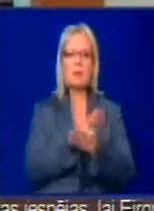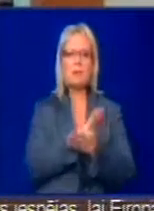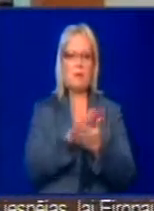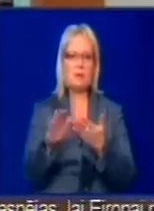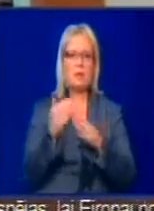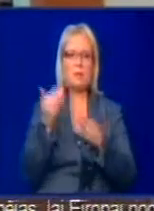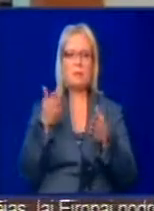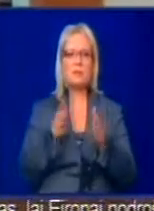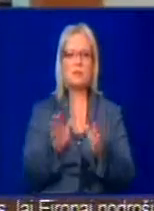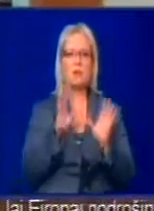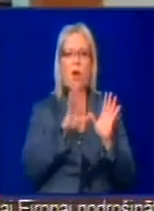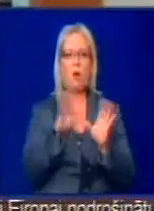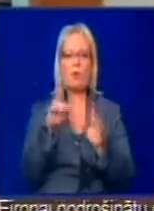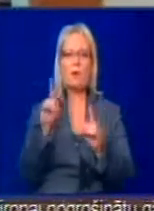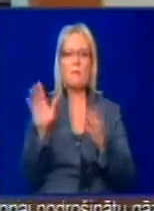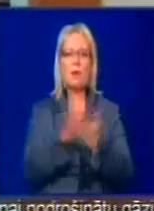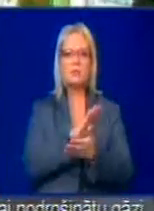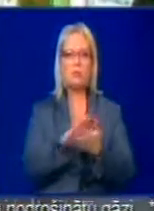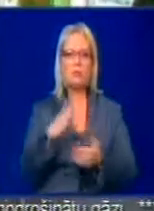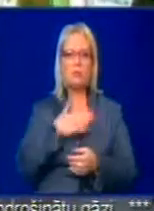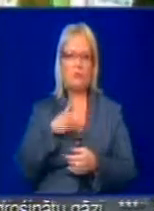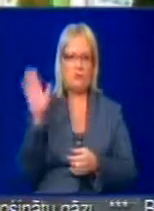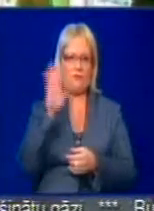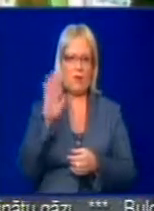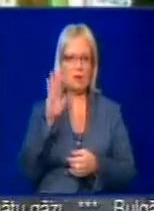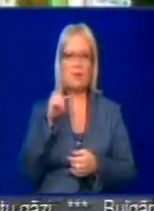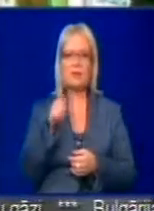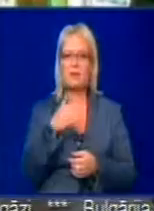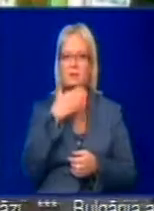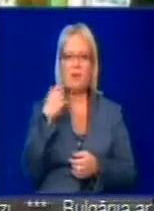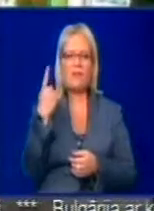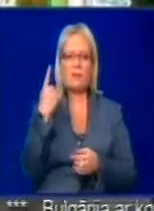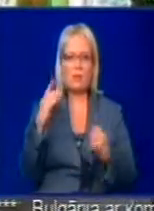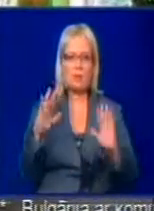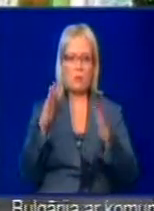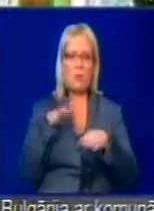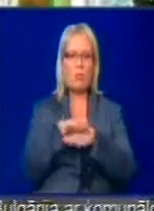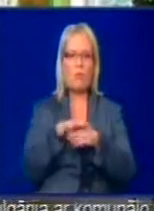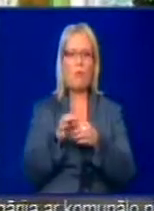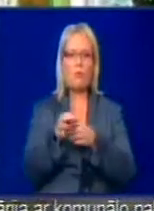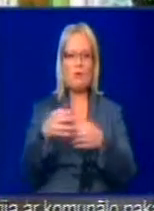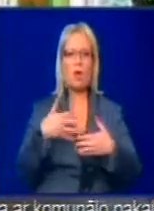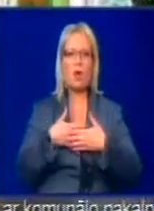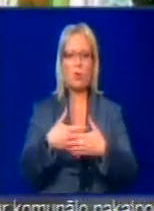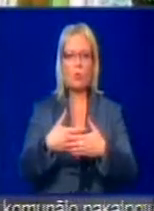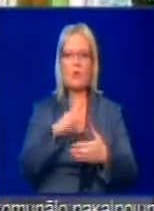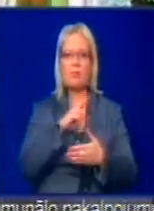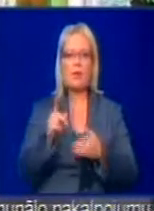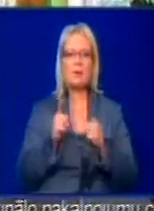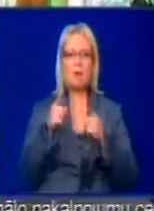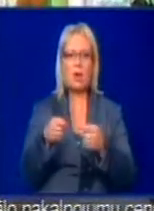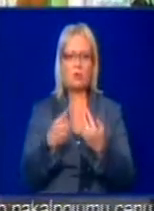ja, pirmsdzemdību aprūpe ir bezmaksas mūsu valstī, ja. Šis gan nav vienīgais gadījums Tukuma novadā, kad grūtnieces